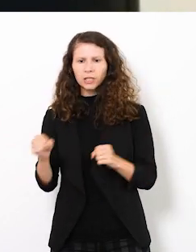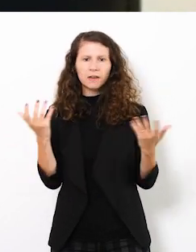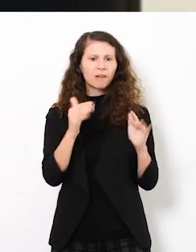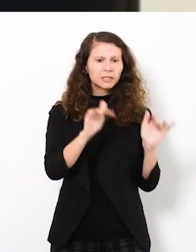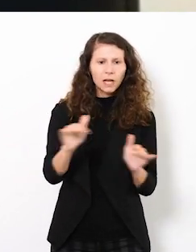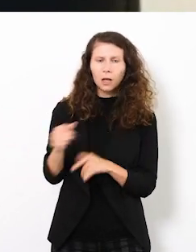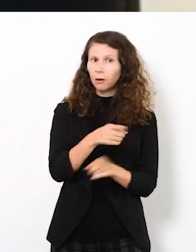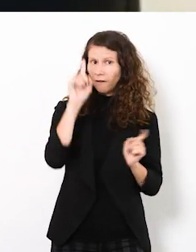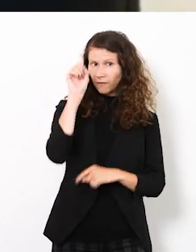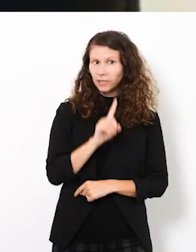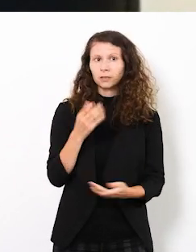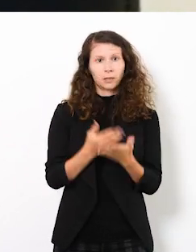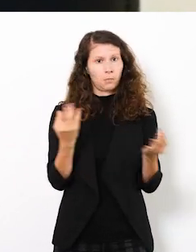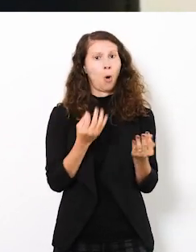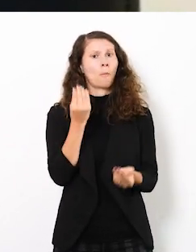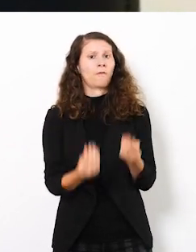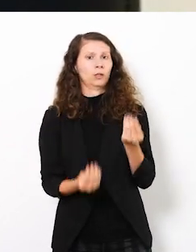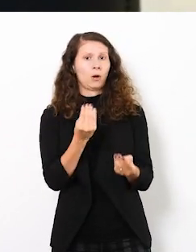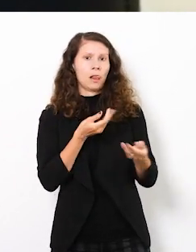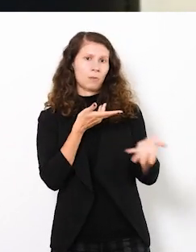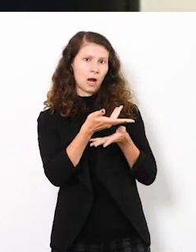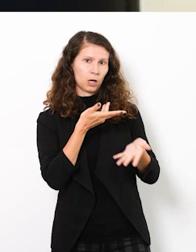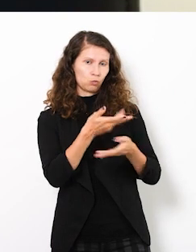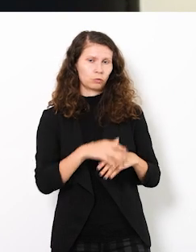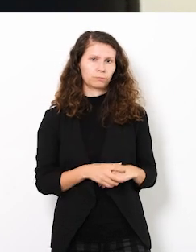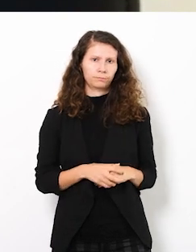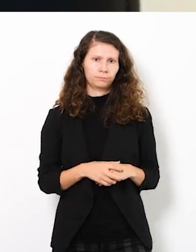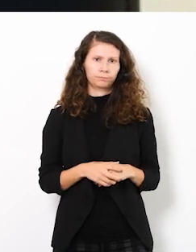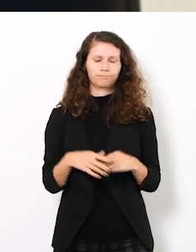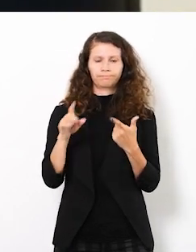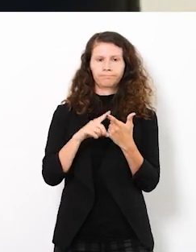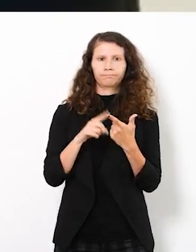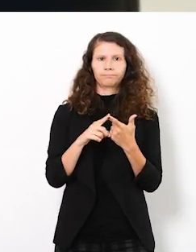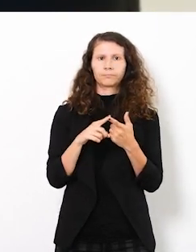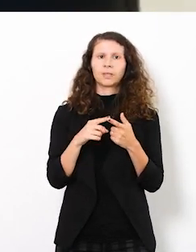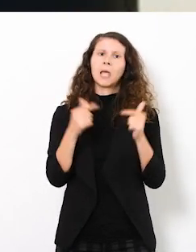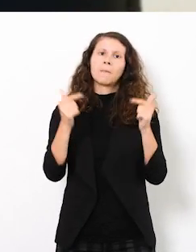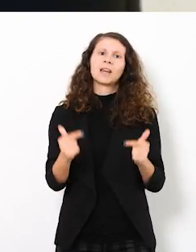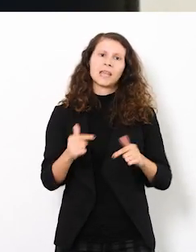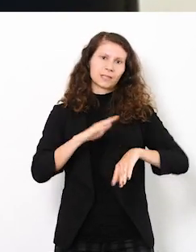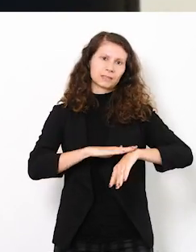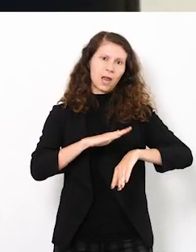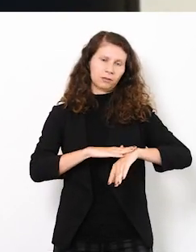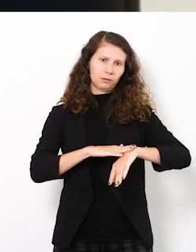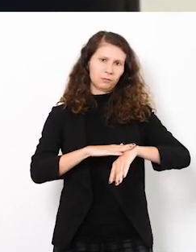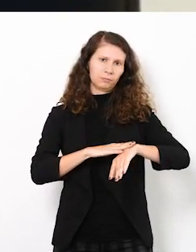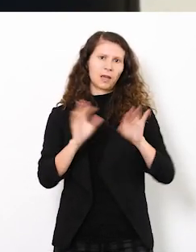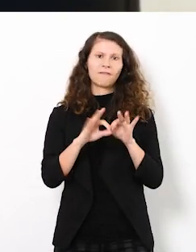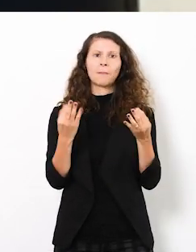bessere professionelle Beratung. Zum anderen, wir brauchen eine Reform des Pflegezeit- und des